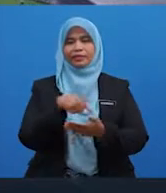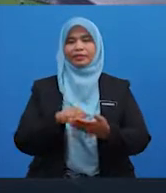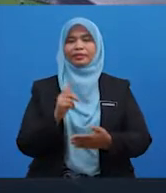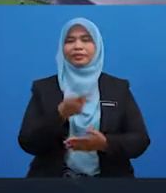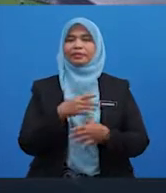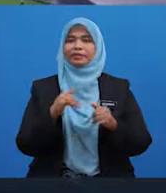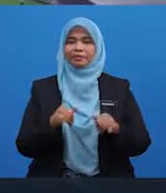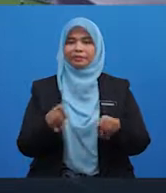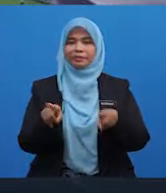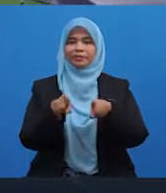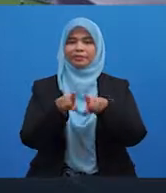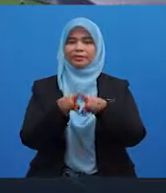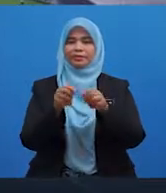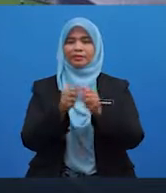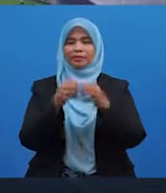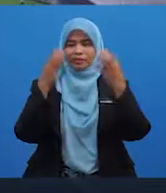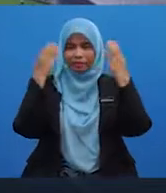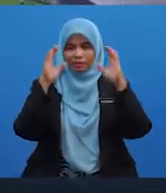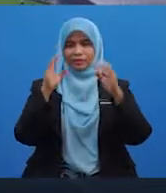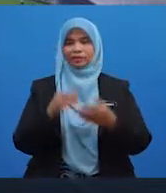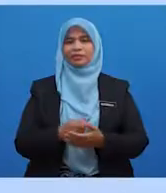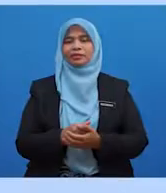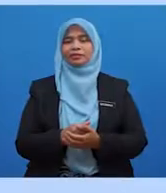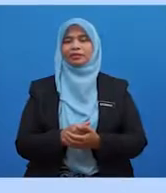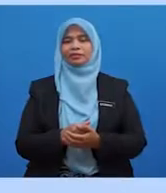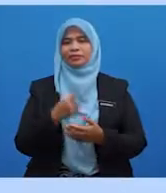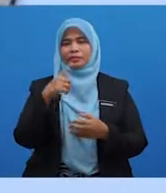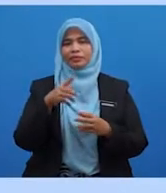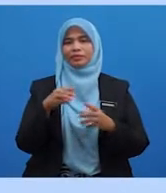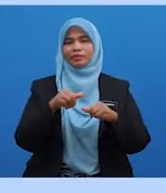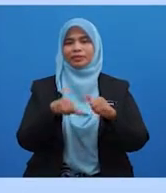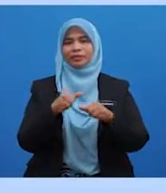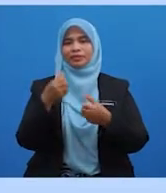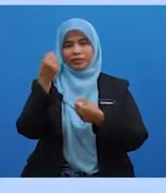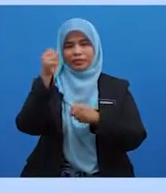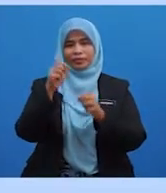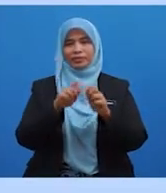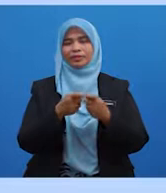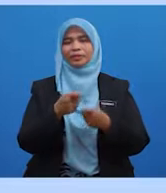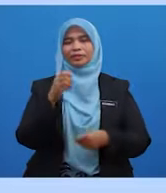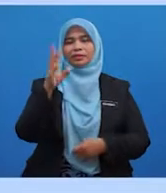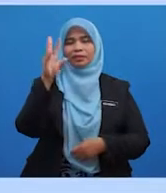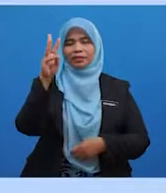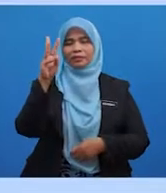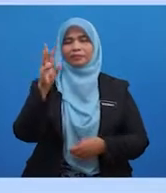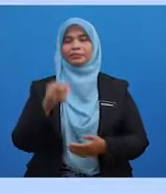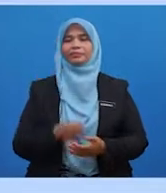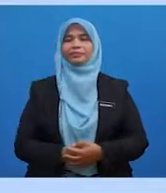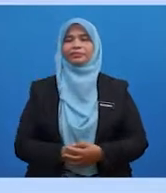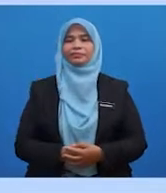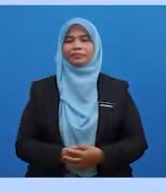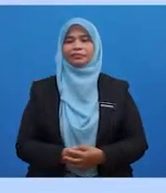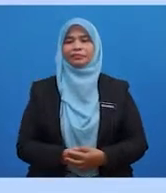Hari ini kita masih lagi bersama dengan saya, Cikgu Kubaid, dalam mata pelajaran Sains Sukan tingkatan 6 bagi topik